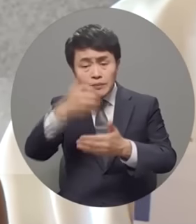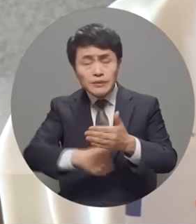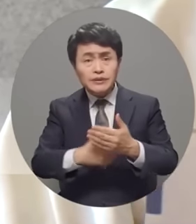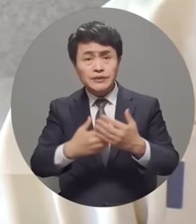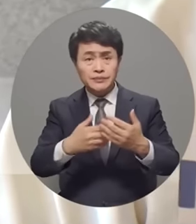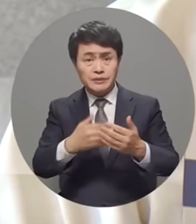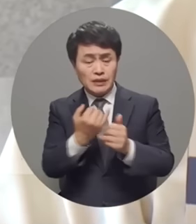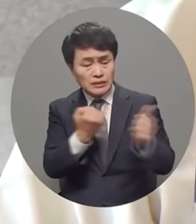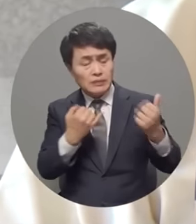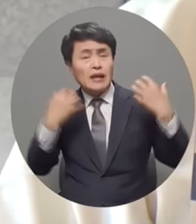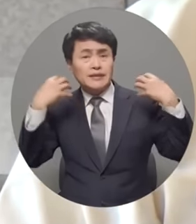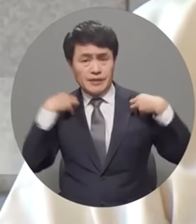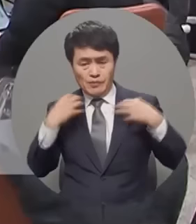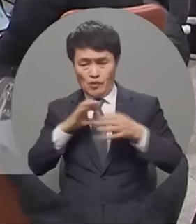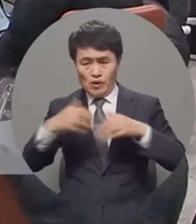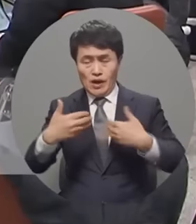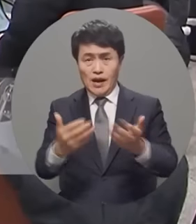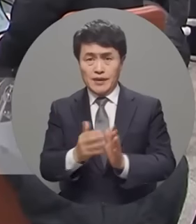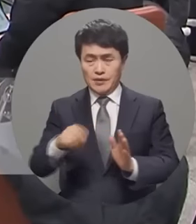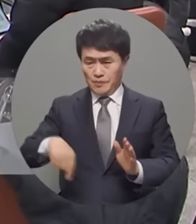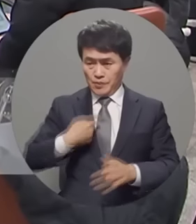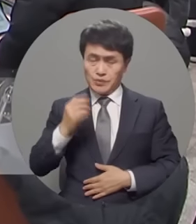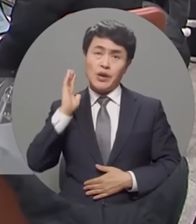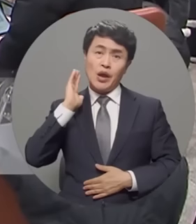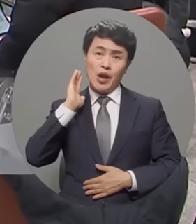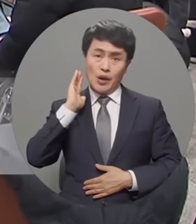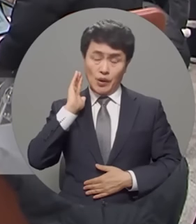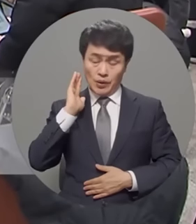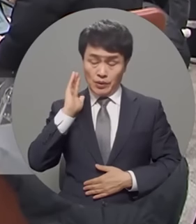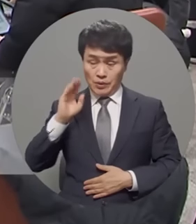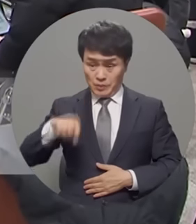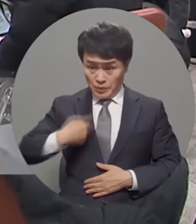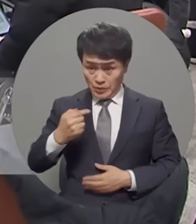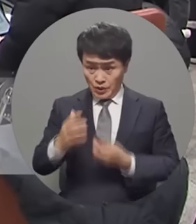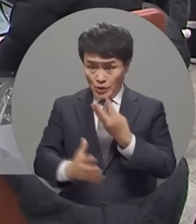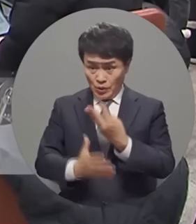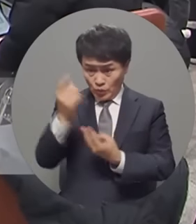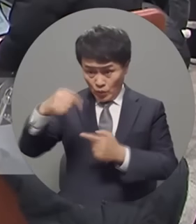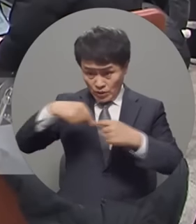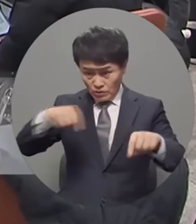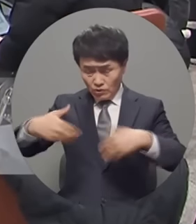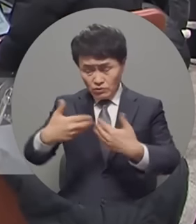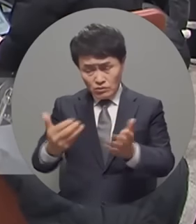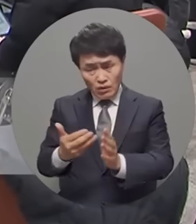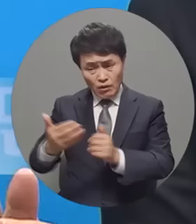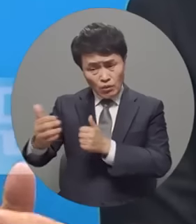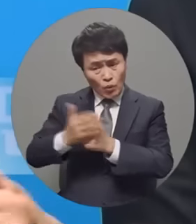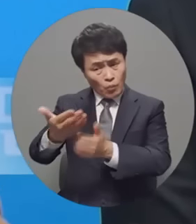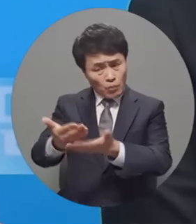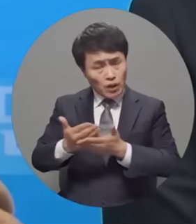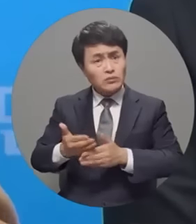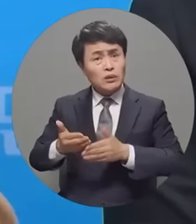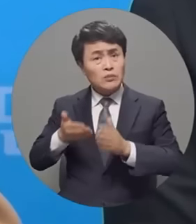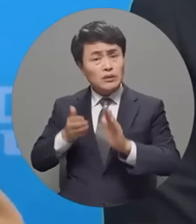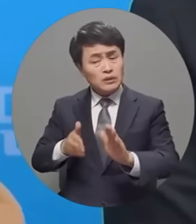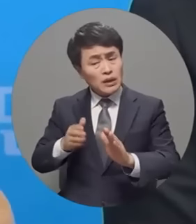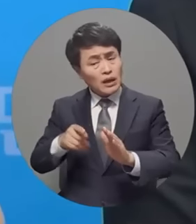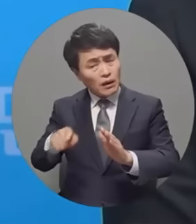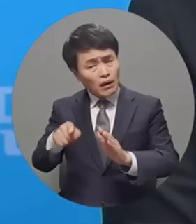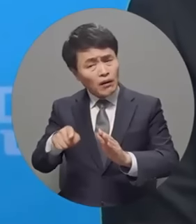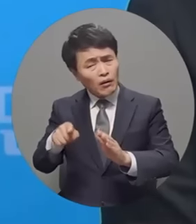자신이 통일정책에 영향을 미치기 위해 선물했다고 주장했습니다. 대통령의 직무 범위를 어떻게 보냐에 따라 해석이 엇갈릴